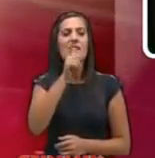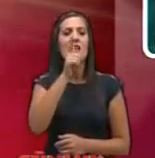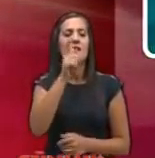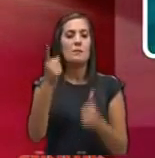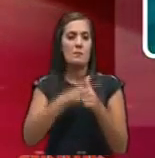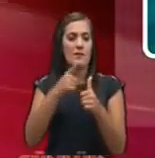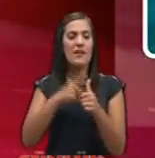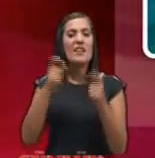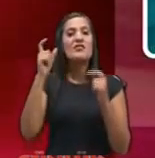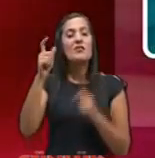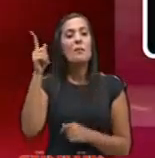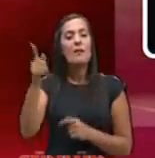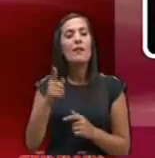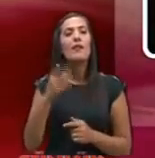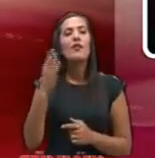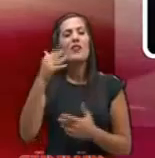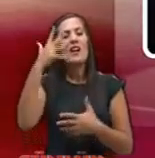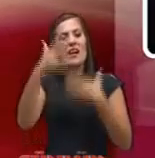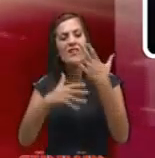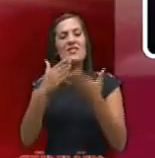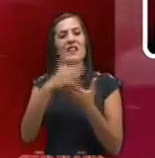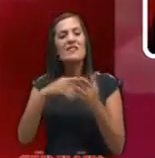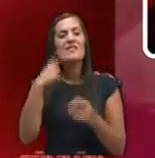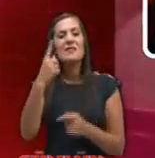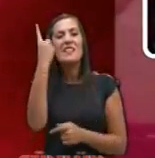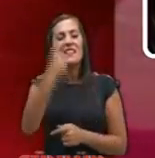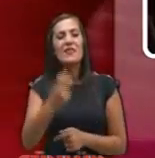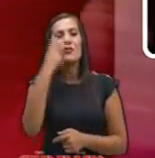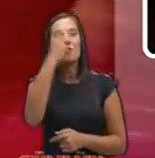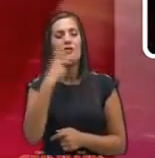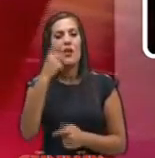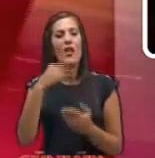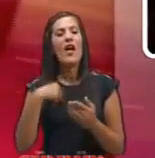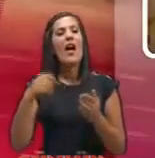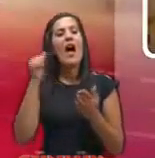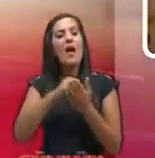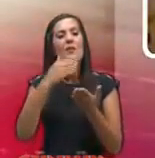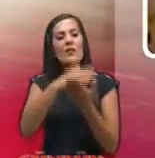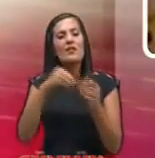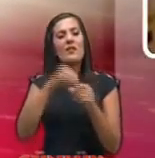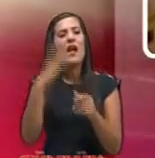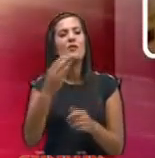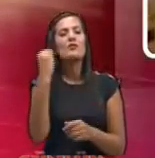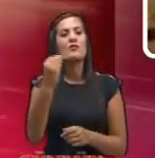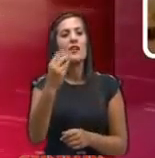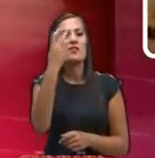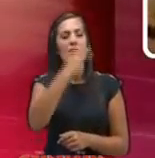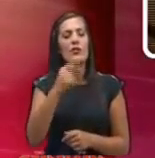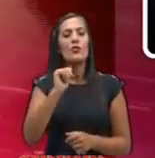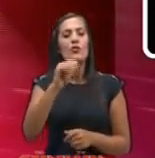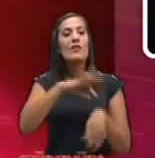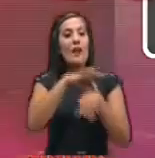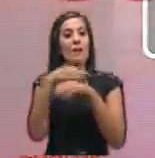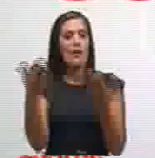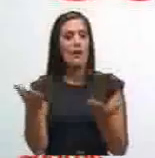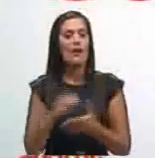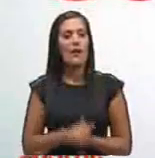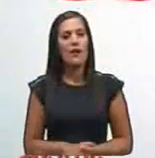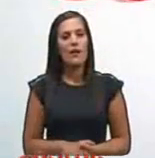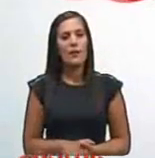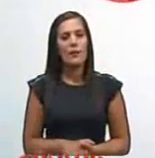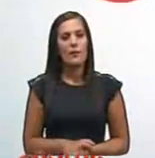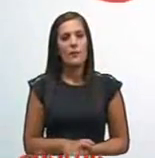biri Cemil Demirbakan, Karışık Kaset isimli ilk solo albümünde yer alan en güzel şarkılarıyla günlük rehberde.